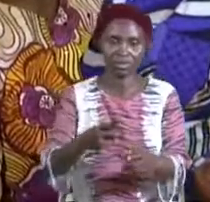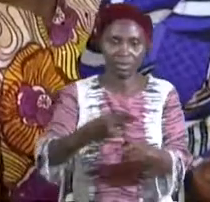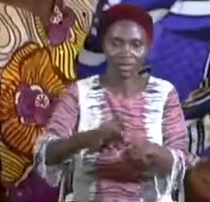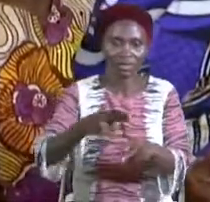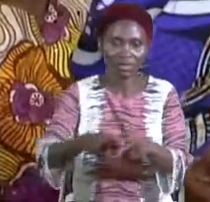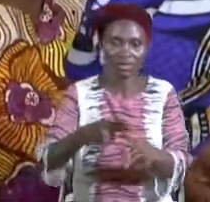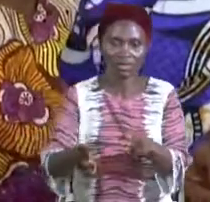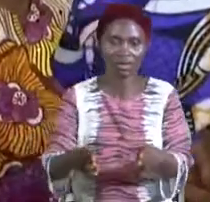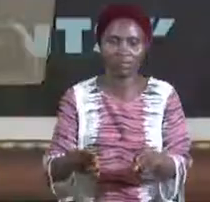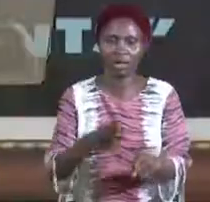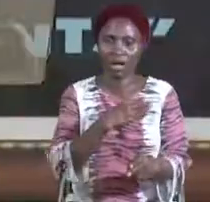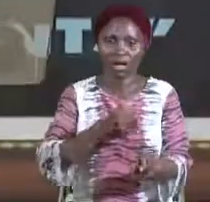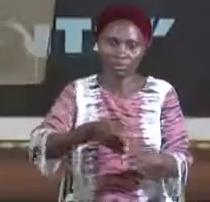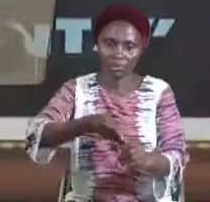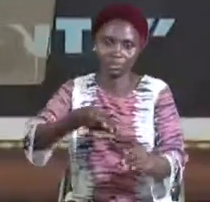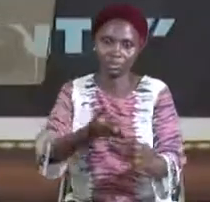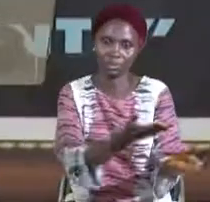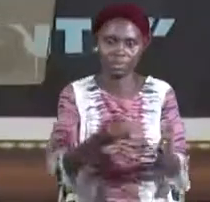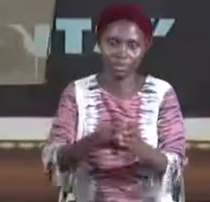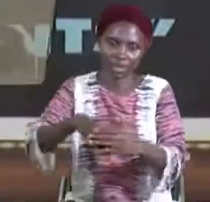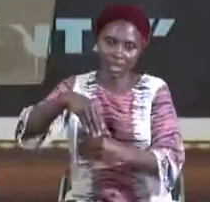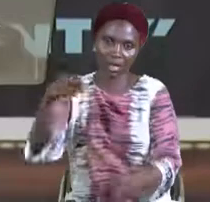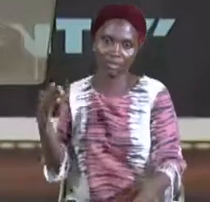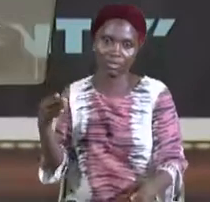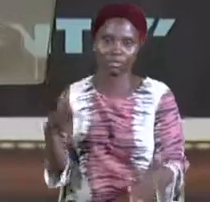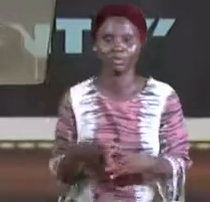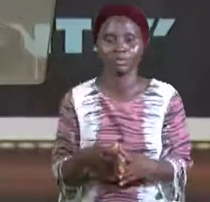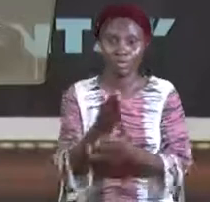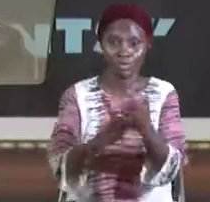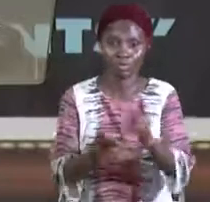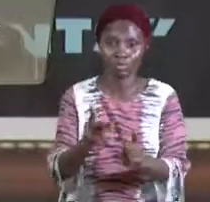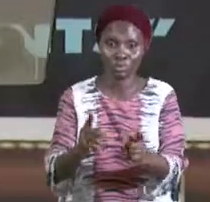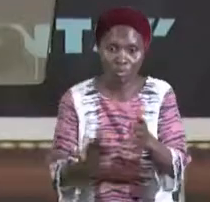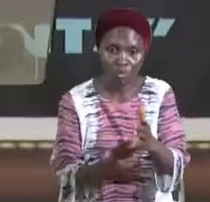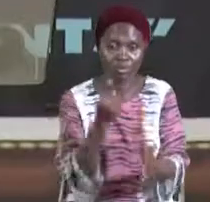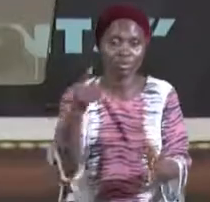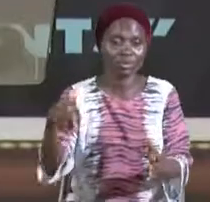entendent, tue. Ils n'entendent pas, arrête. Une fois qu'ils entendent,